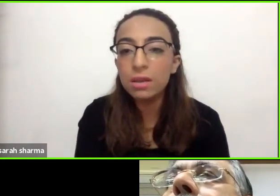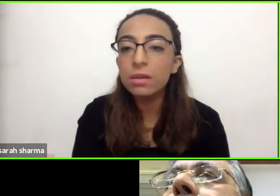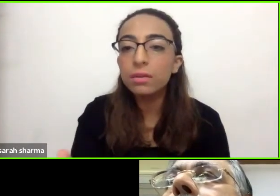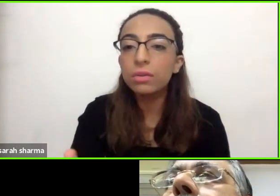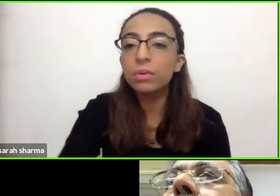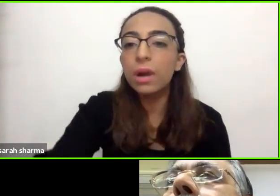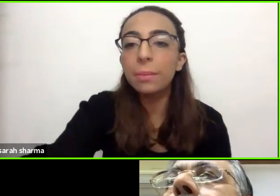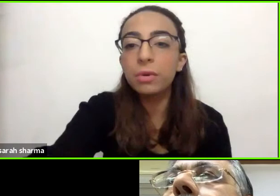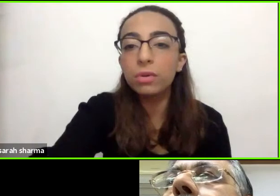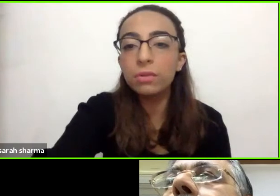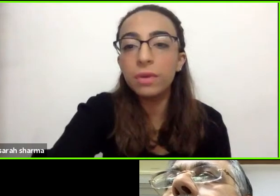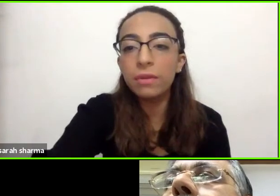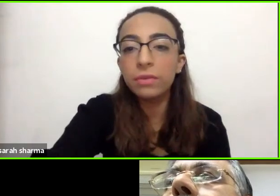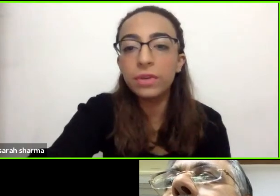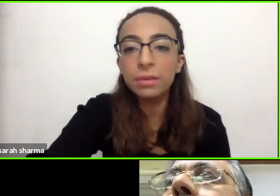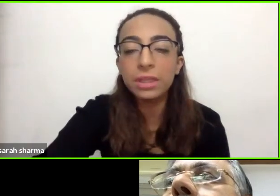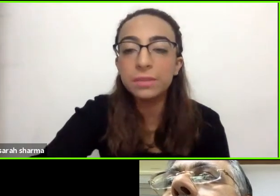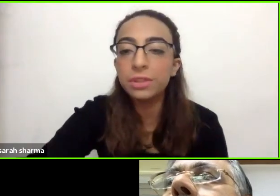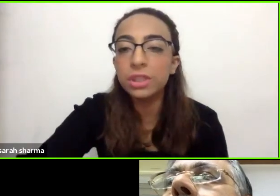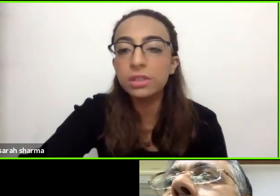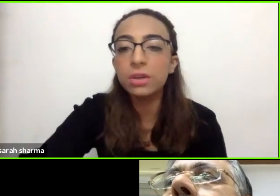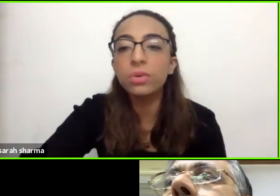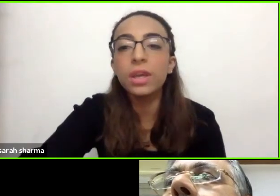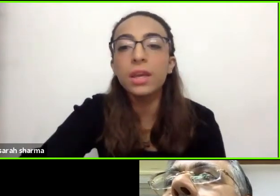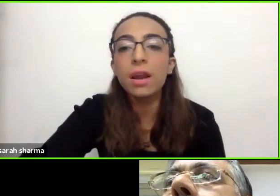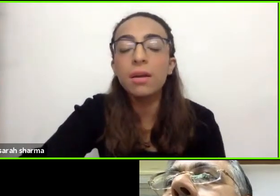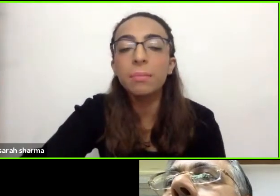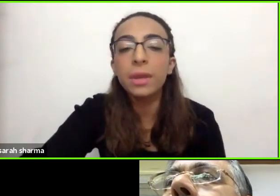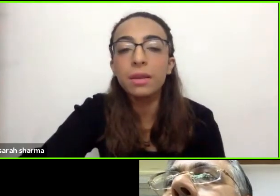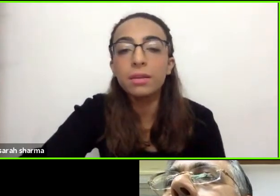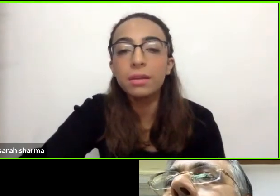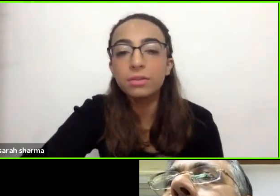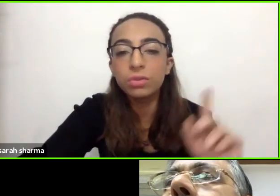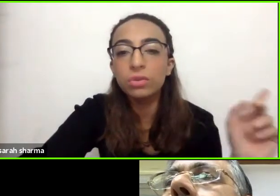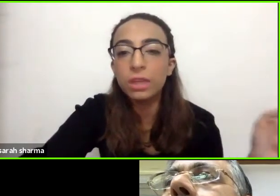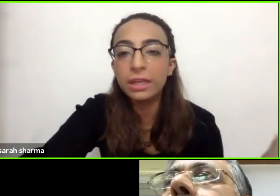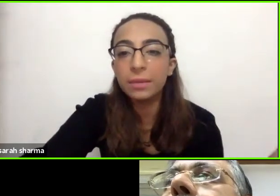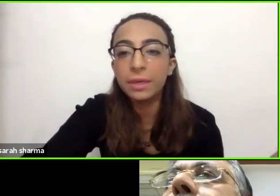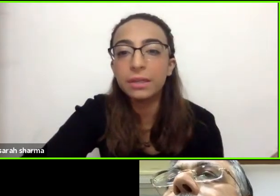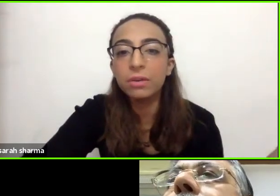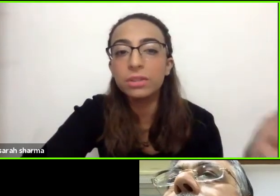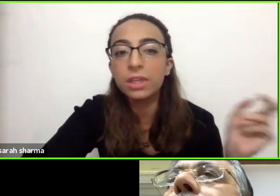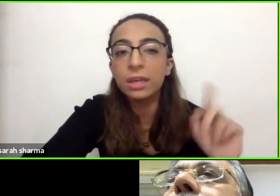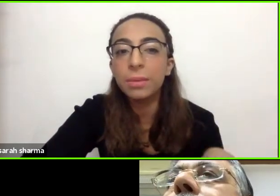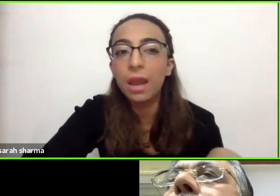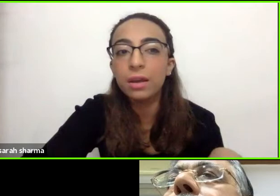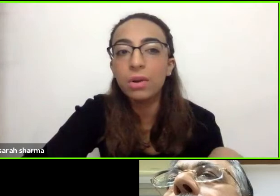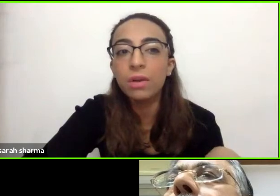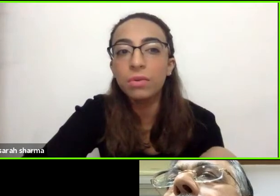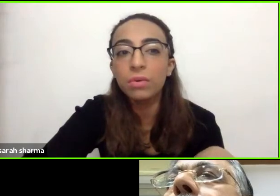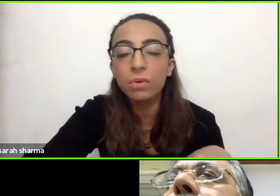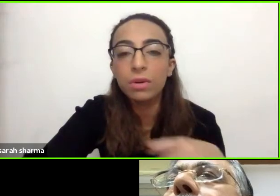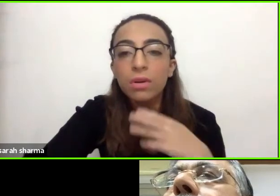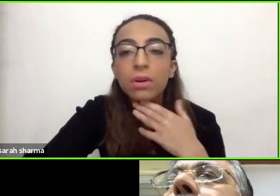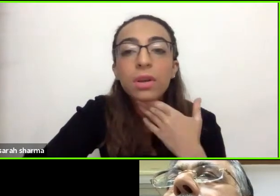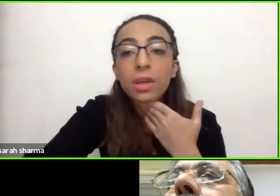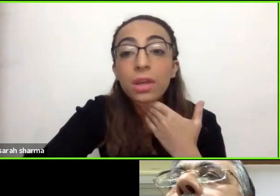होगा, तो आप खुद हर 15 मिनट्स में चेंज कर दोगे, या मैं जो इंटरप्रेटर को स्क्रीन पे आना होगा